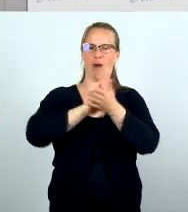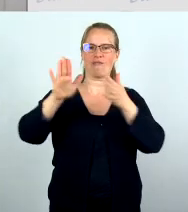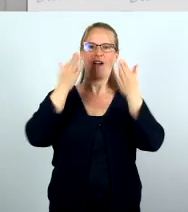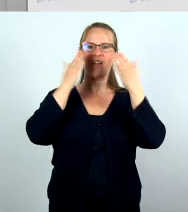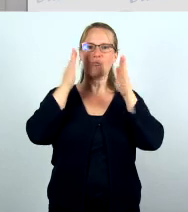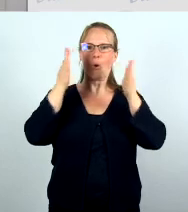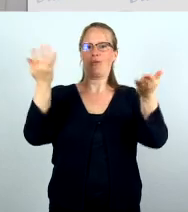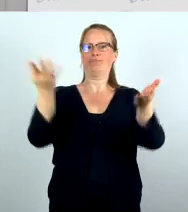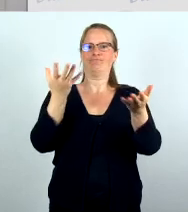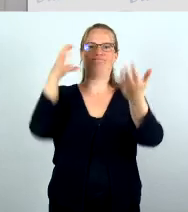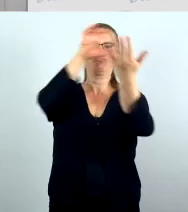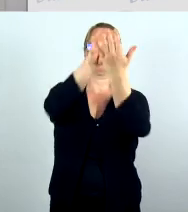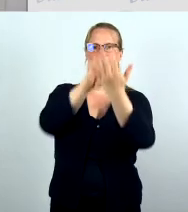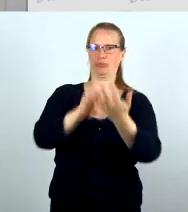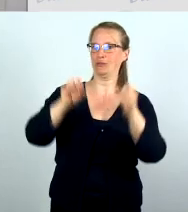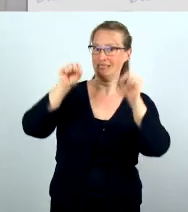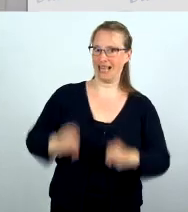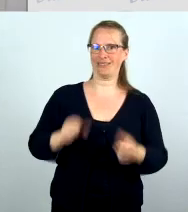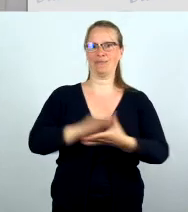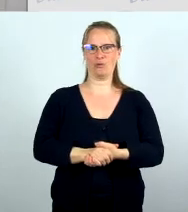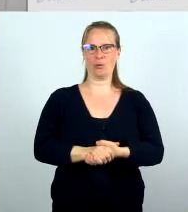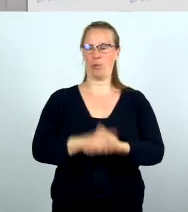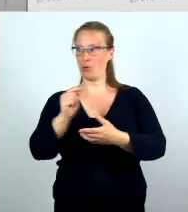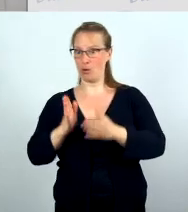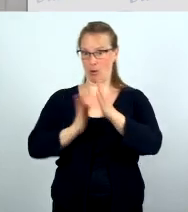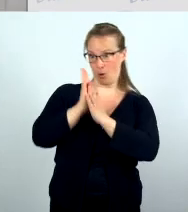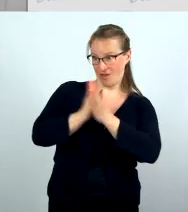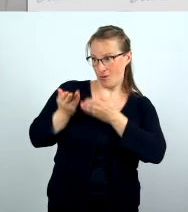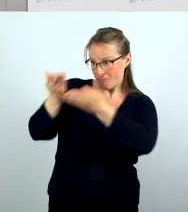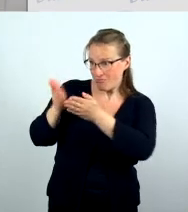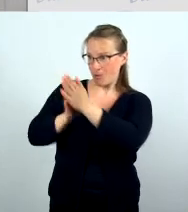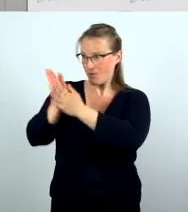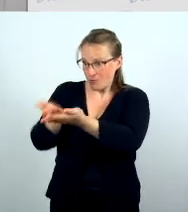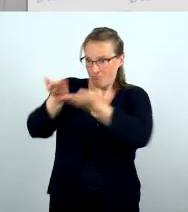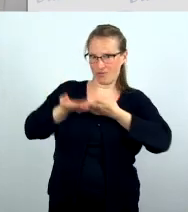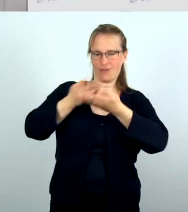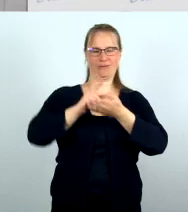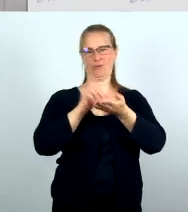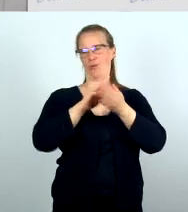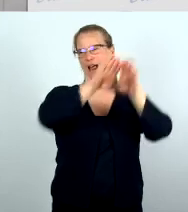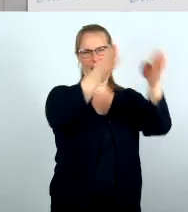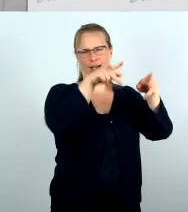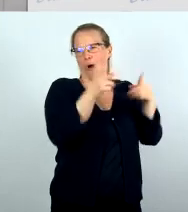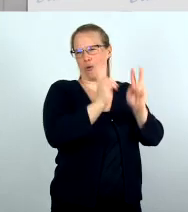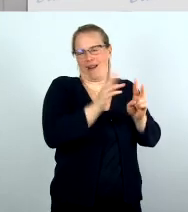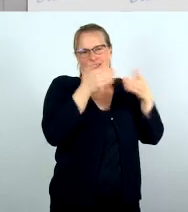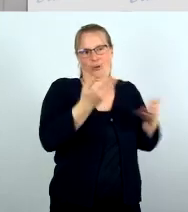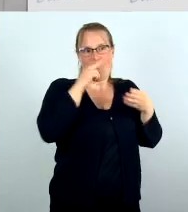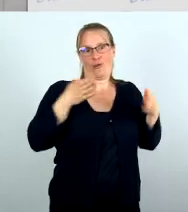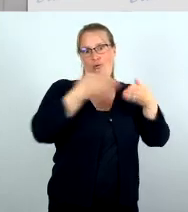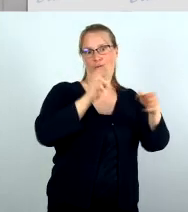auch posten könnt. Das heißt, wir können uns gegenseitig motivieren und einfach auch, so wie in der Halle eben auch normalerweise im Kurs,